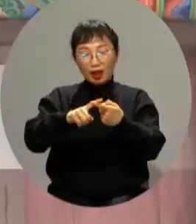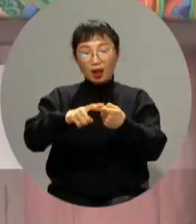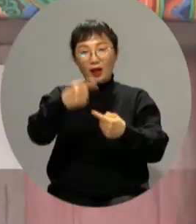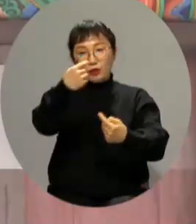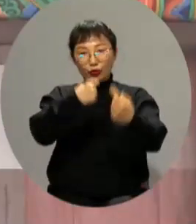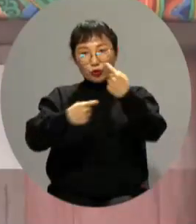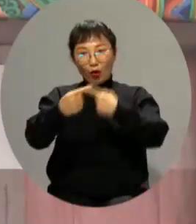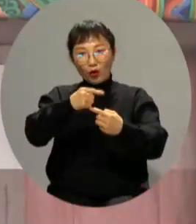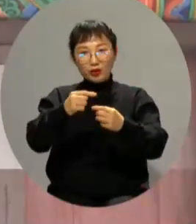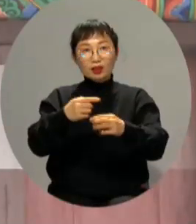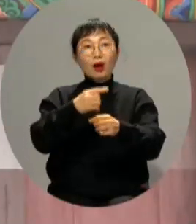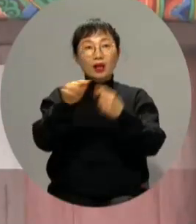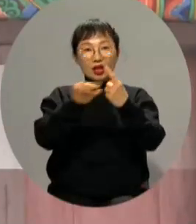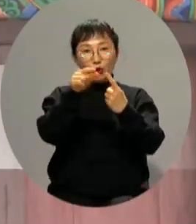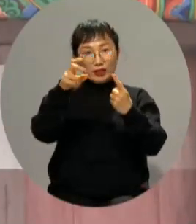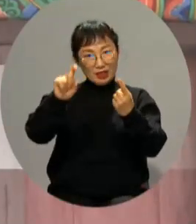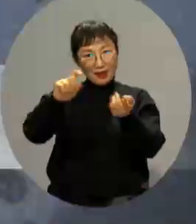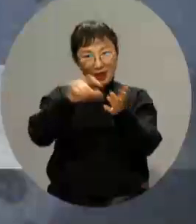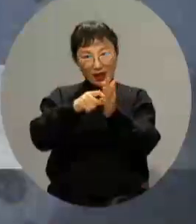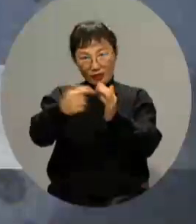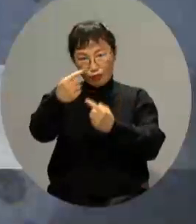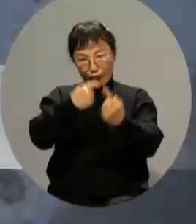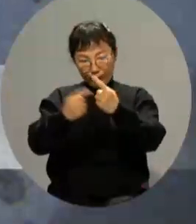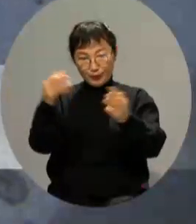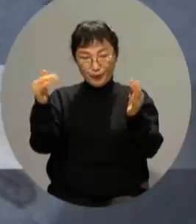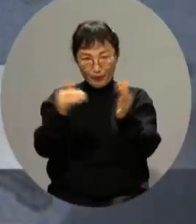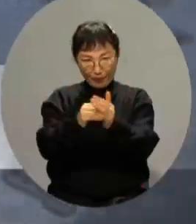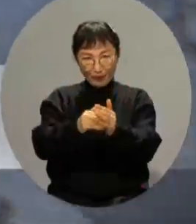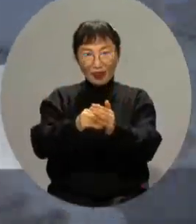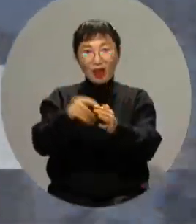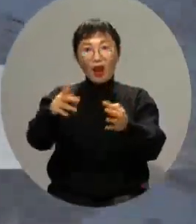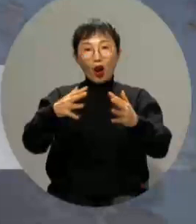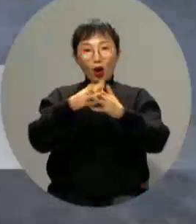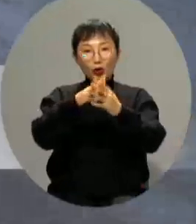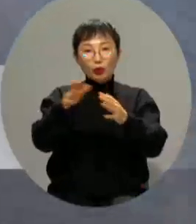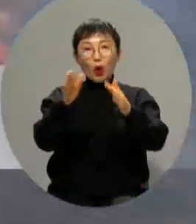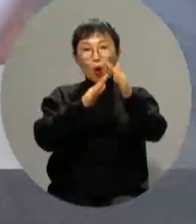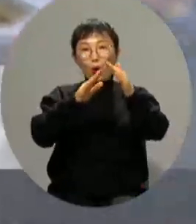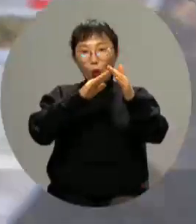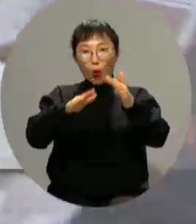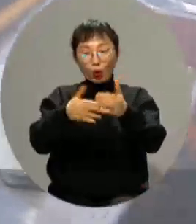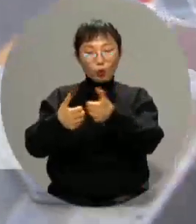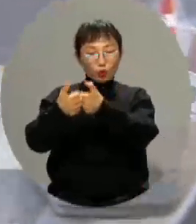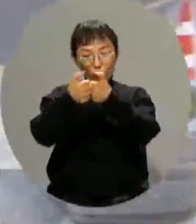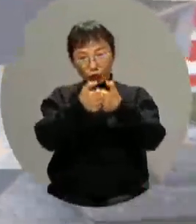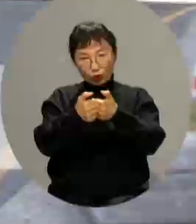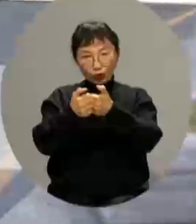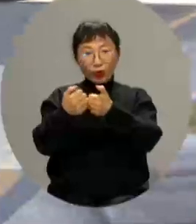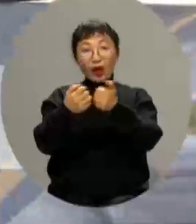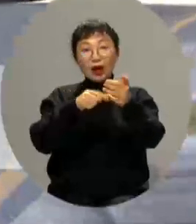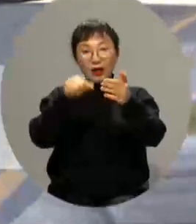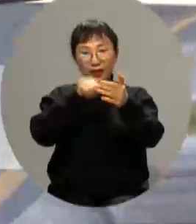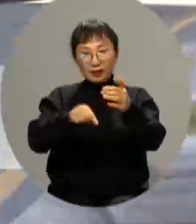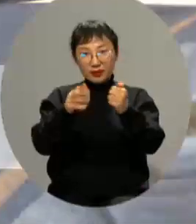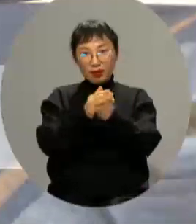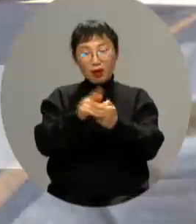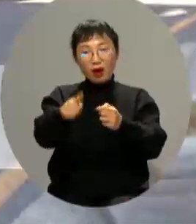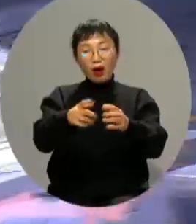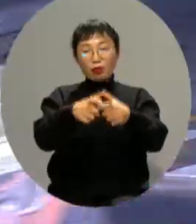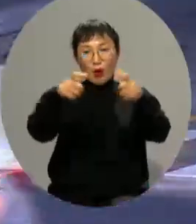의견을 다음 달 10일까지 듣기로 했습니다 이후 도시 건축 공동위원회의를 거쳐 업종 확대와